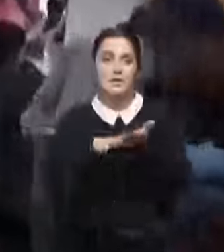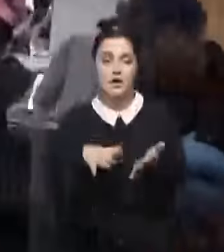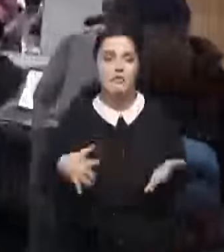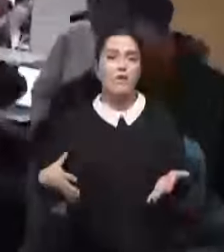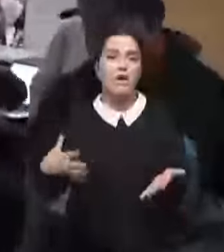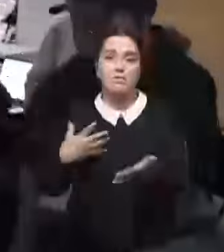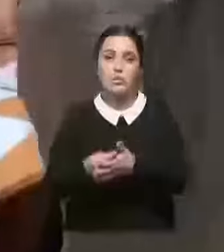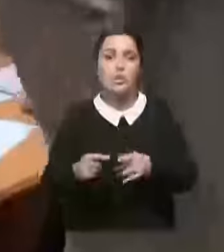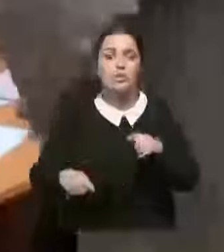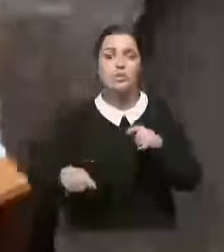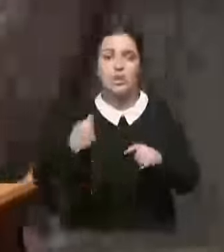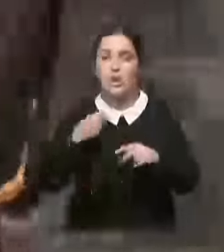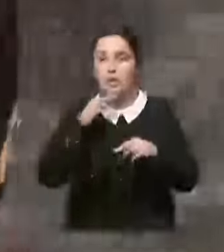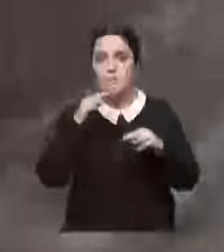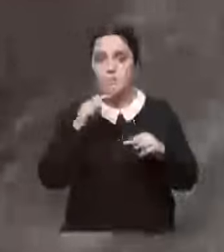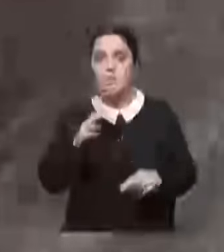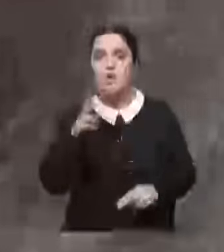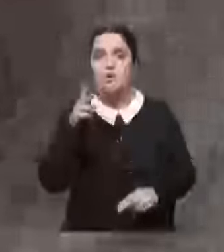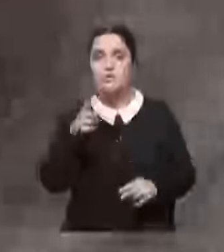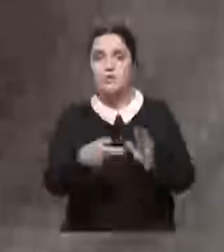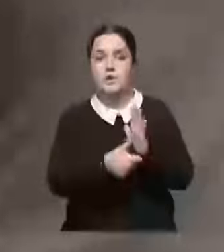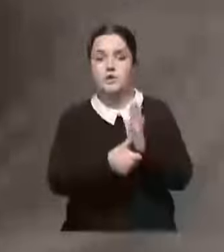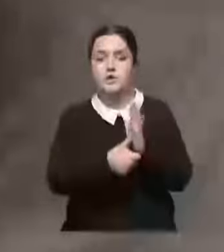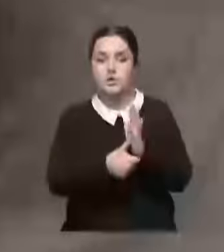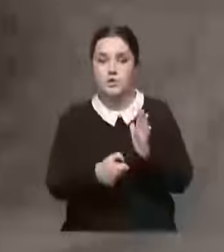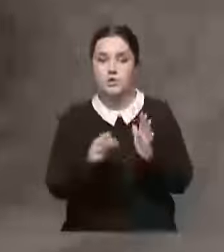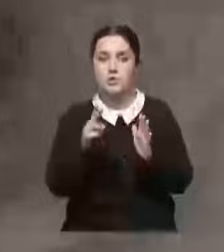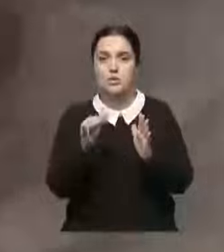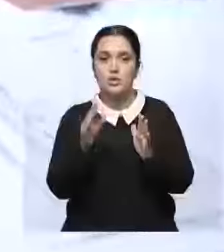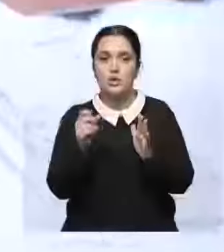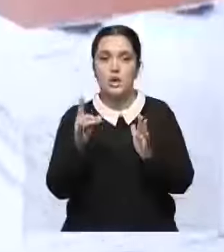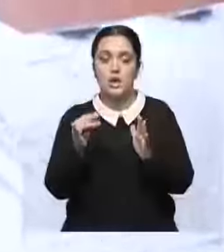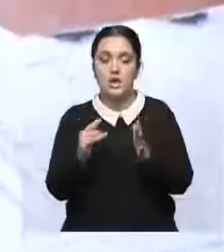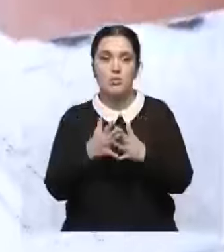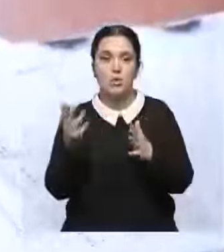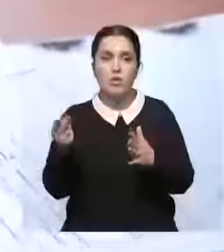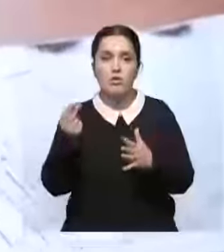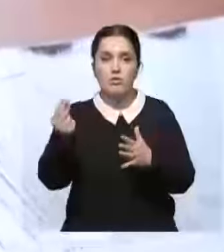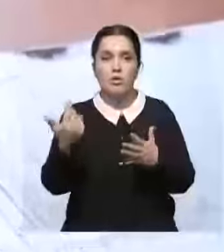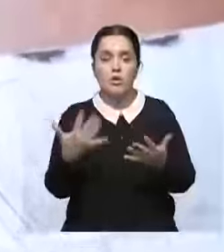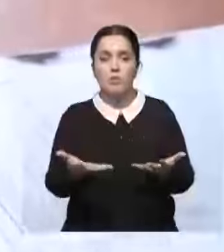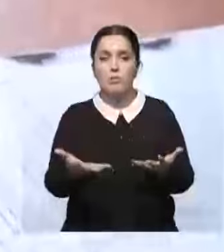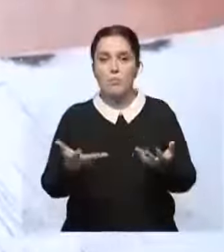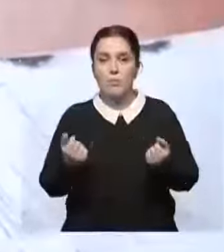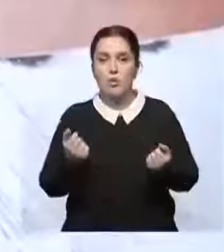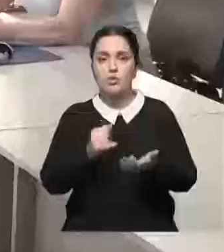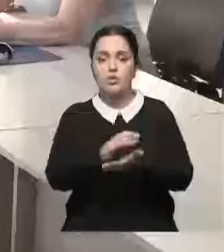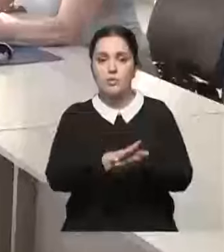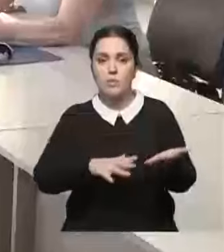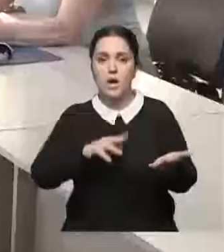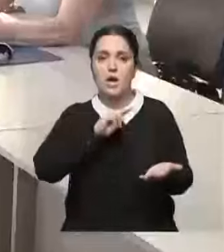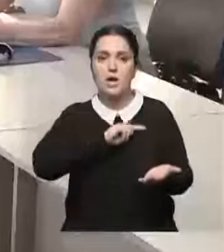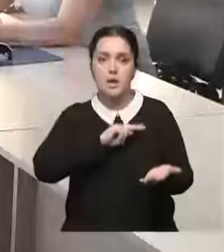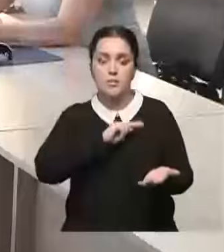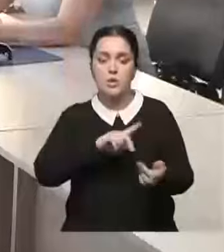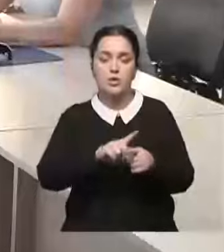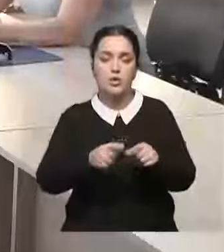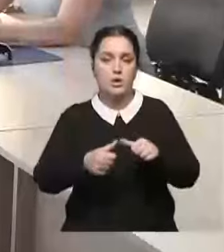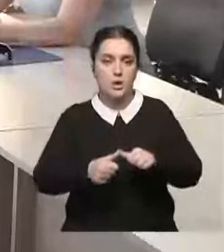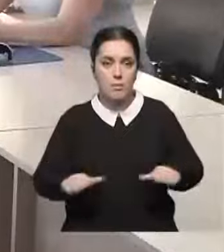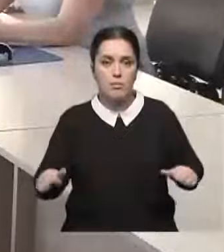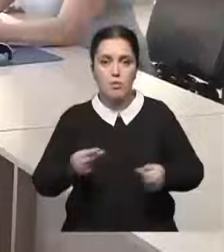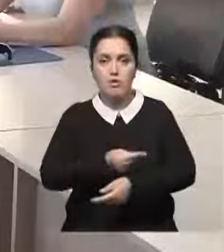ущерба обратились почти 2600 жителей Кульсара. Большинство из них выплаты уже получили. Продолжает работу и региональная комиссия